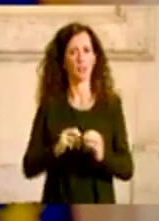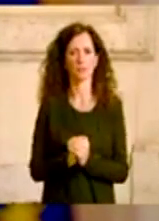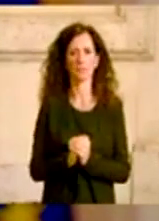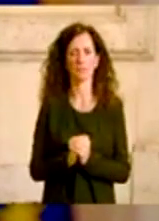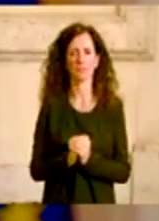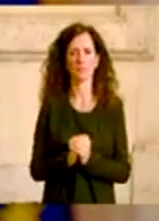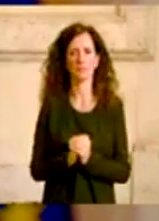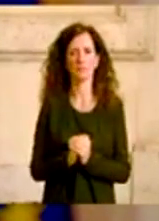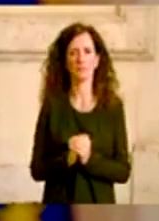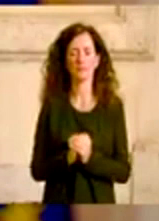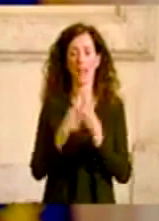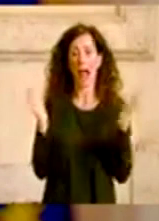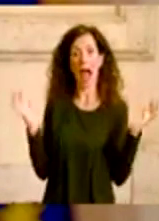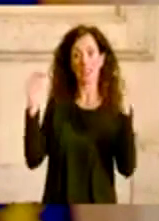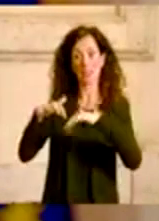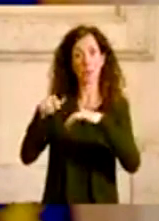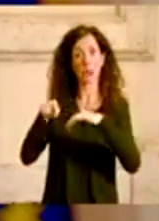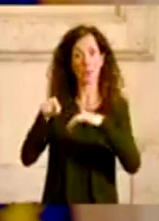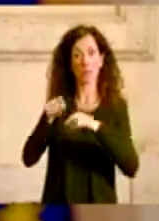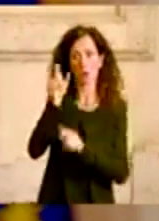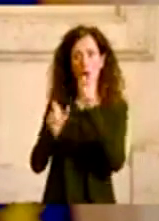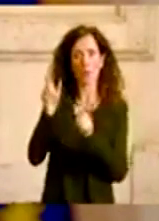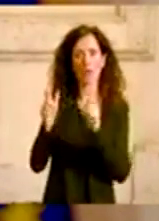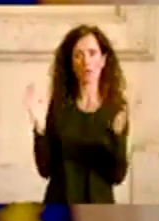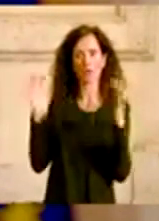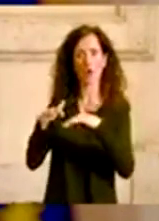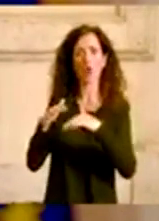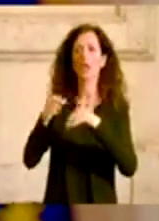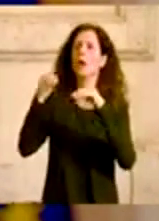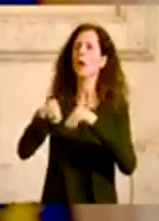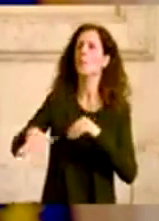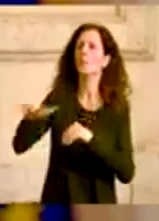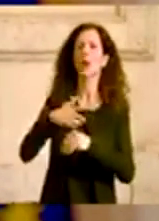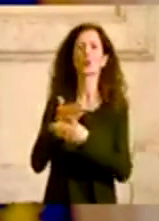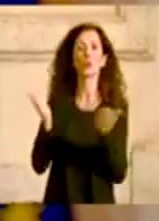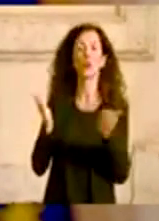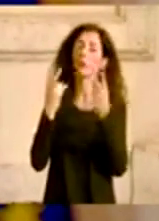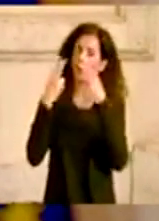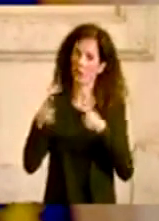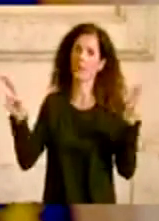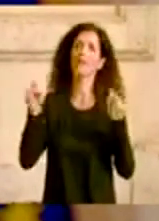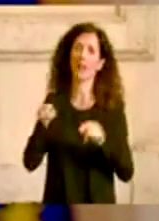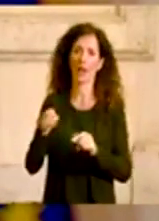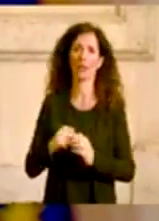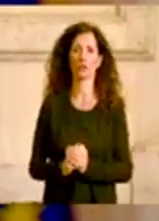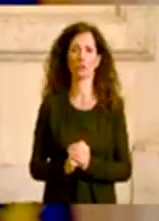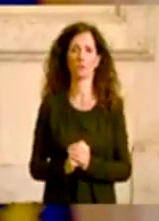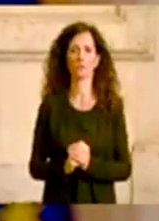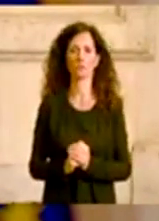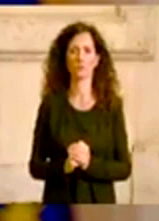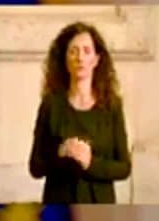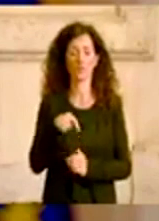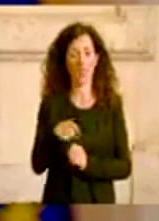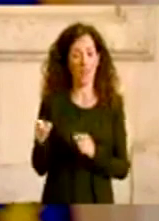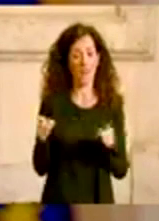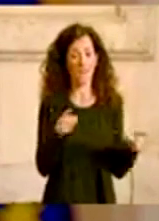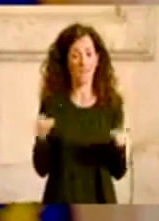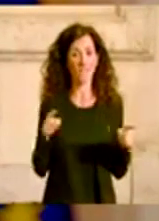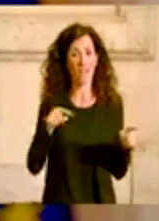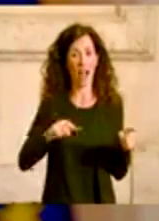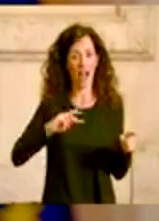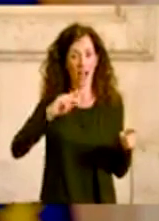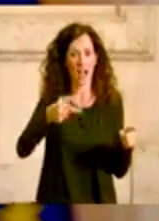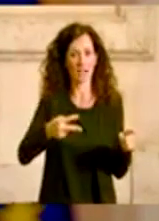divieto di creare assembramenti di persone i luoghi pubblici in questa fase bisognerà comunque